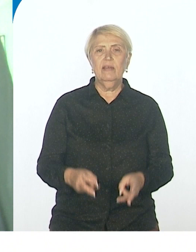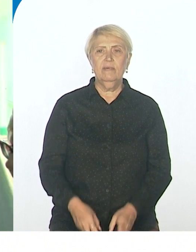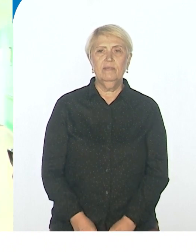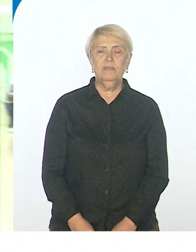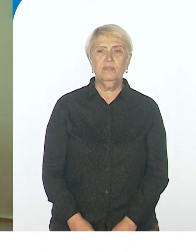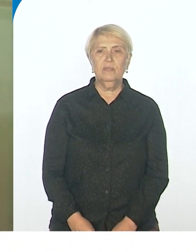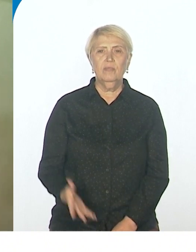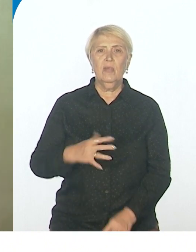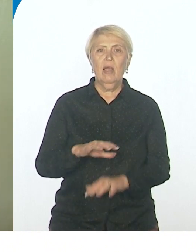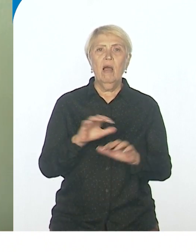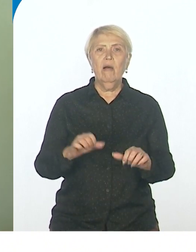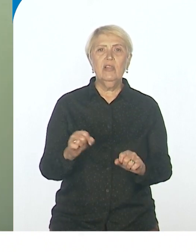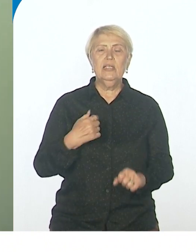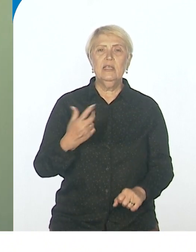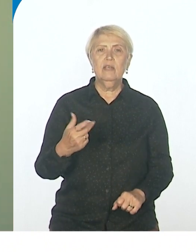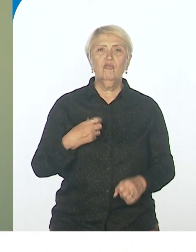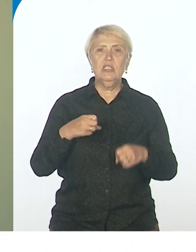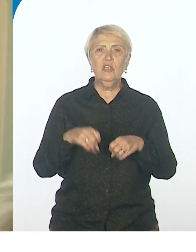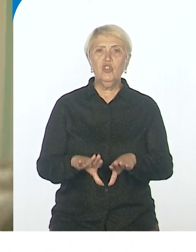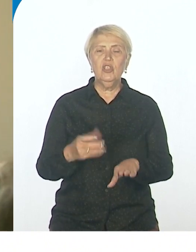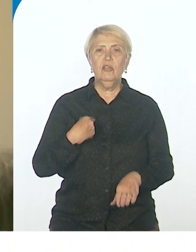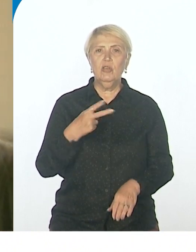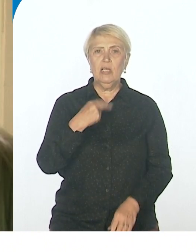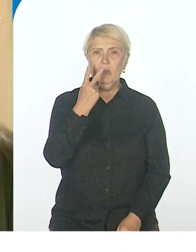решили посмотреть, как вы тут живете. Ну.